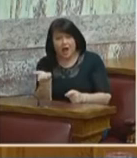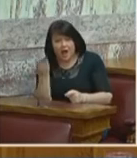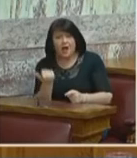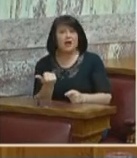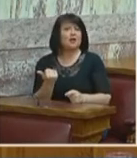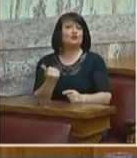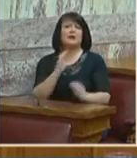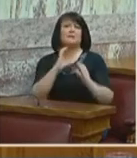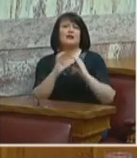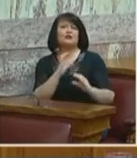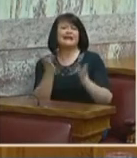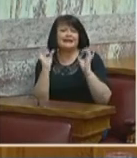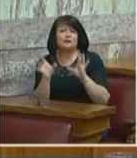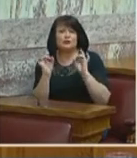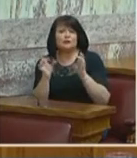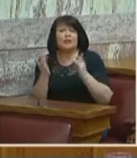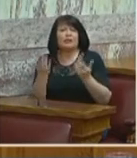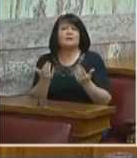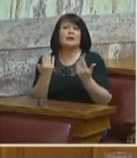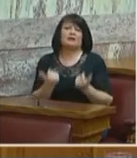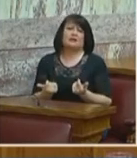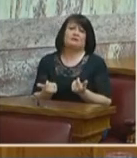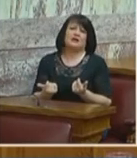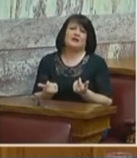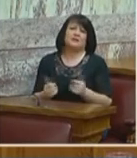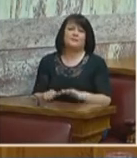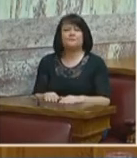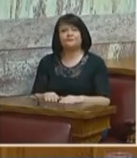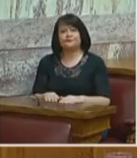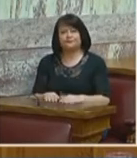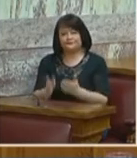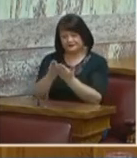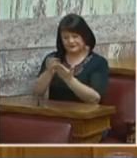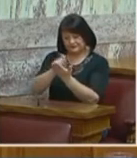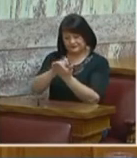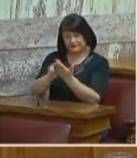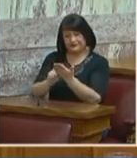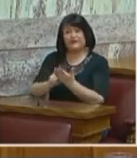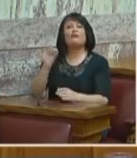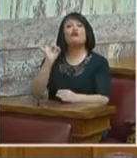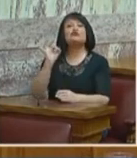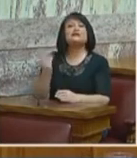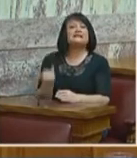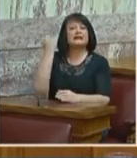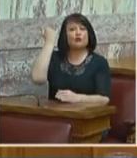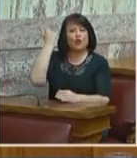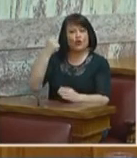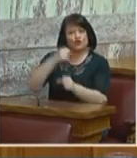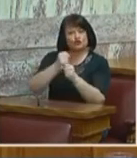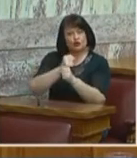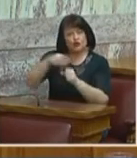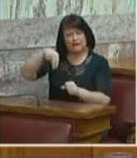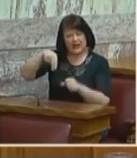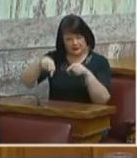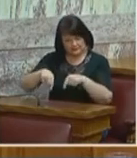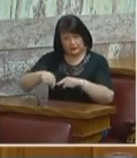επικοινωνία σημειώνεται. Στο δε ηλεκτρονικό ημερολόγιο του κυρίου Φρουζή, το οποίο κατετέθη με οπτικό δίσκο και στο οποίο